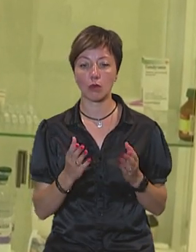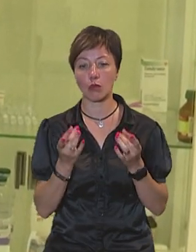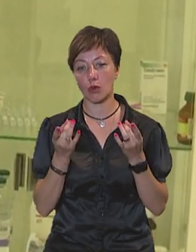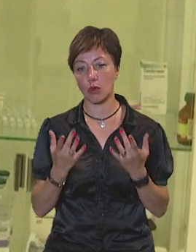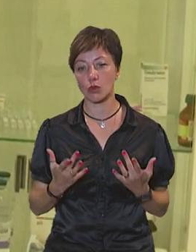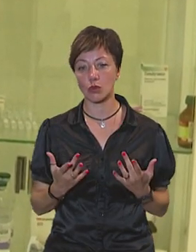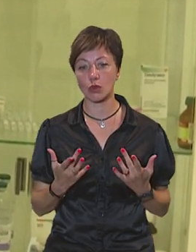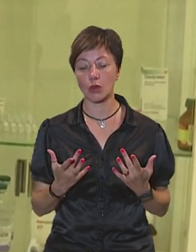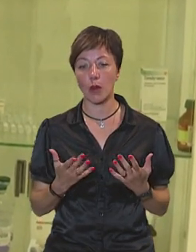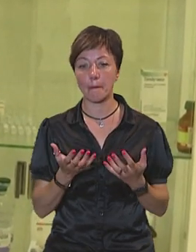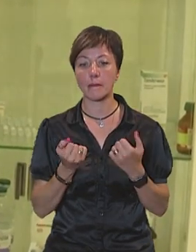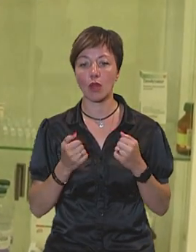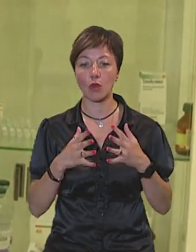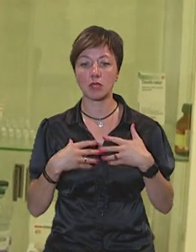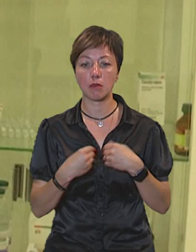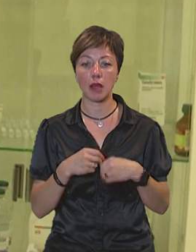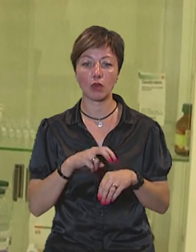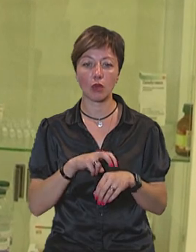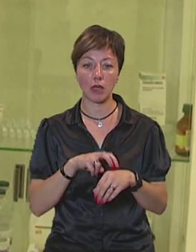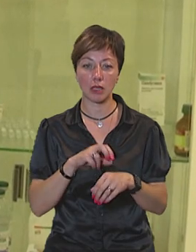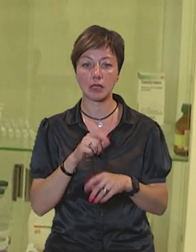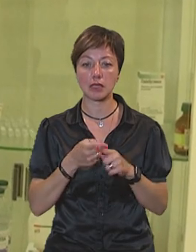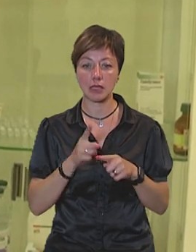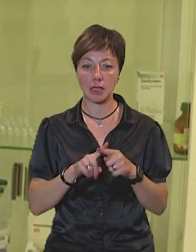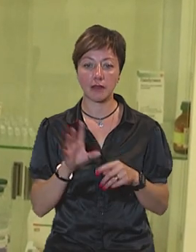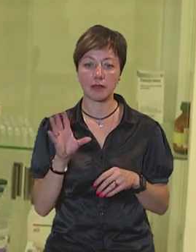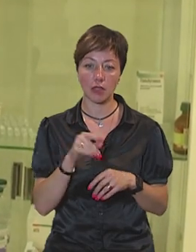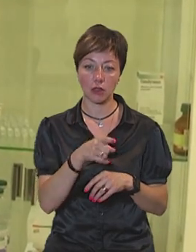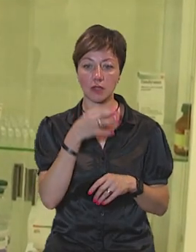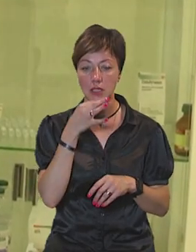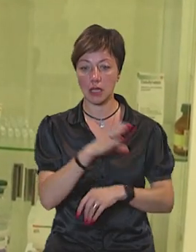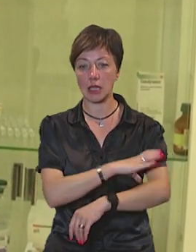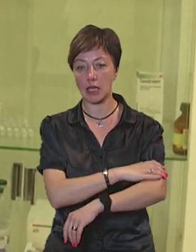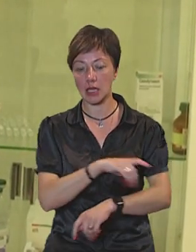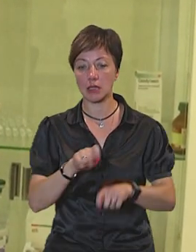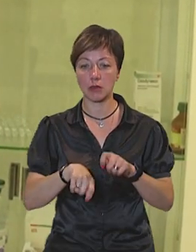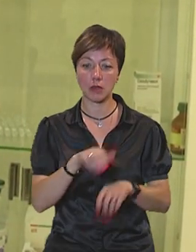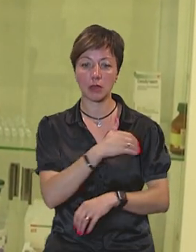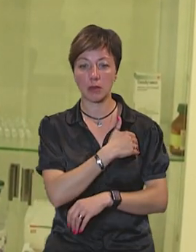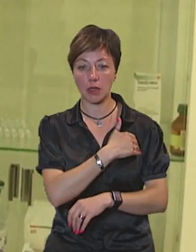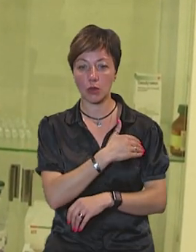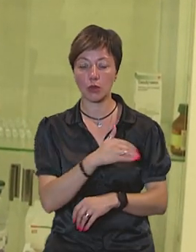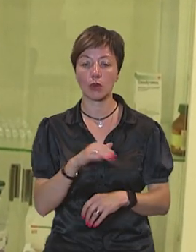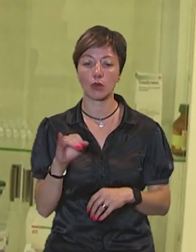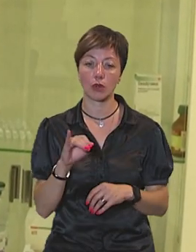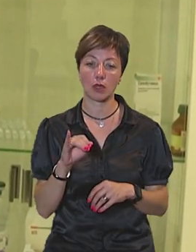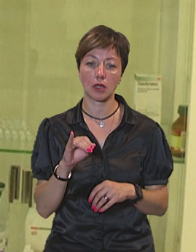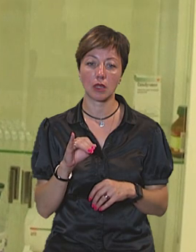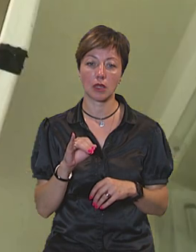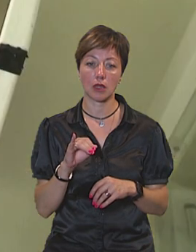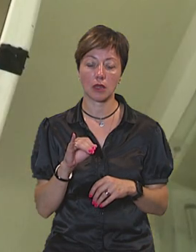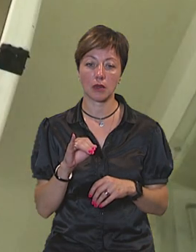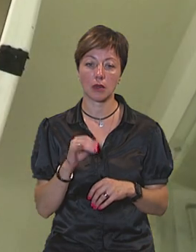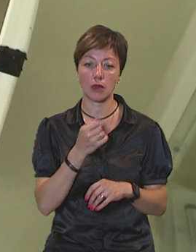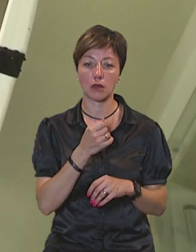просто прийом сімейного лікаря, тобто, само собою, це все, що ви сказали, зміряти тиск, поміряти температуру,